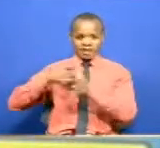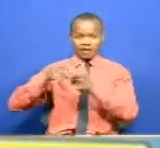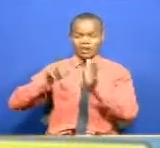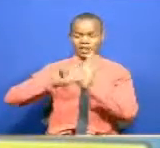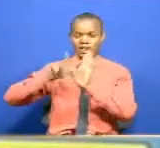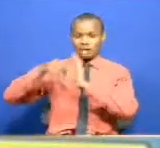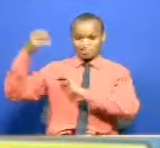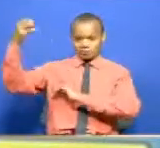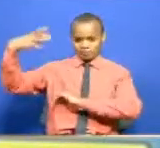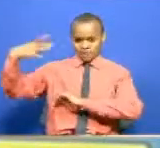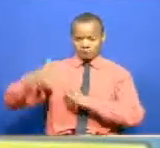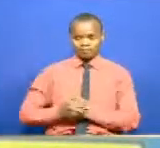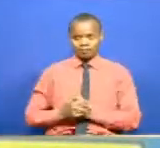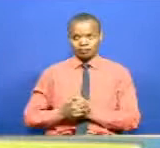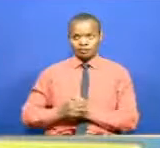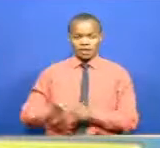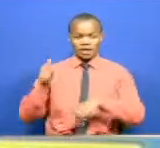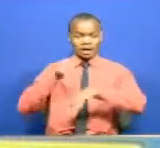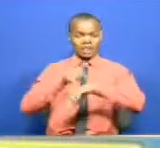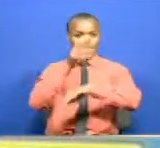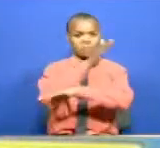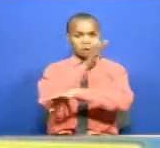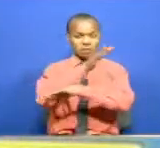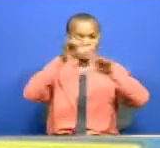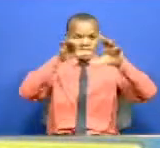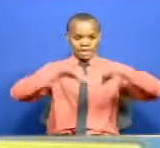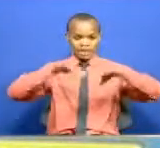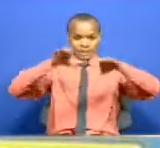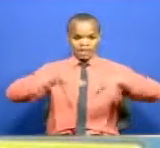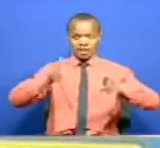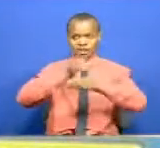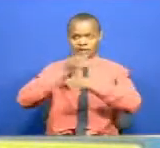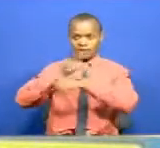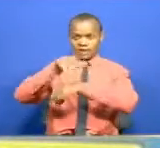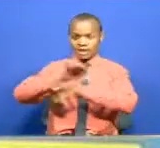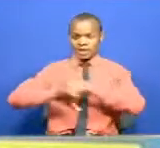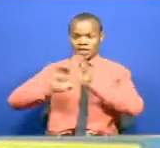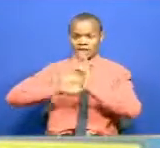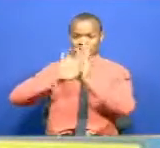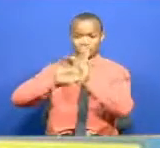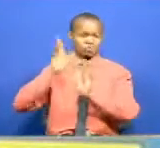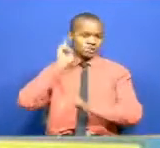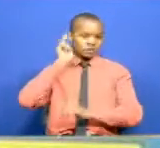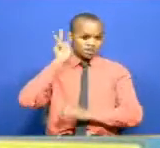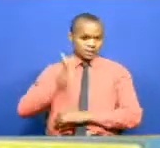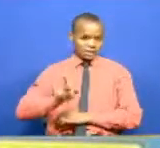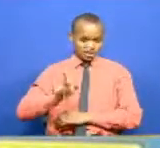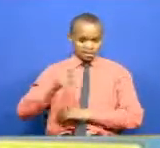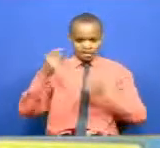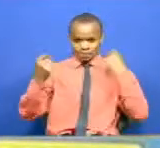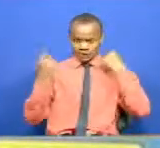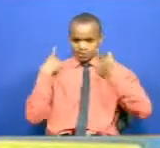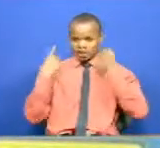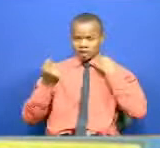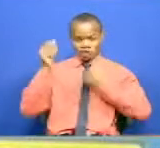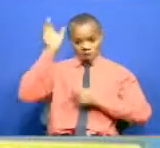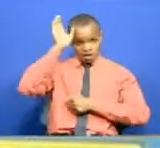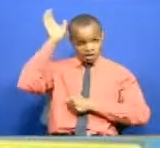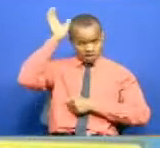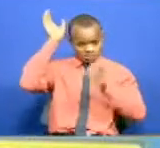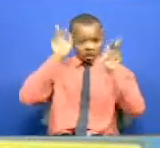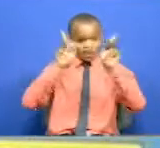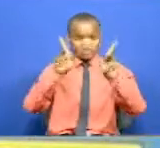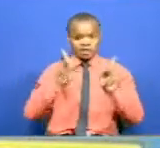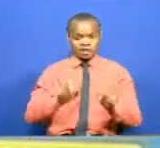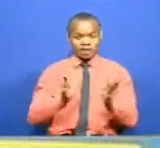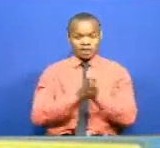Mchana utakuwa wenye mvua katika sehemu kadha kadha zikiwemo sehemu za Kisii, Kericho, Eldoret, Nakuru, Kisumu na viungani mwake,